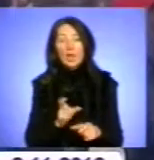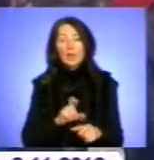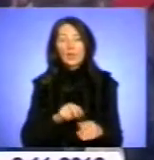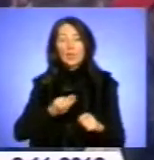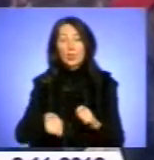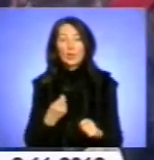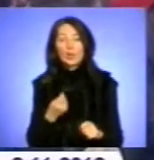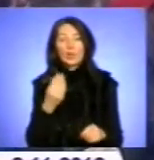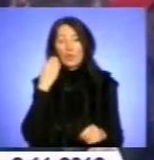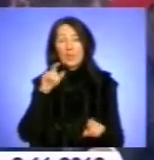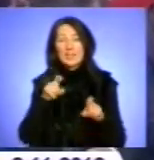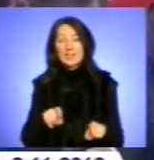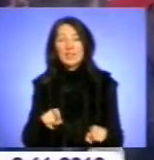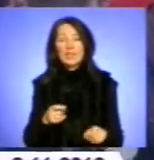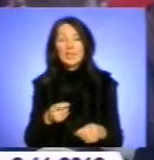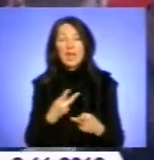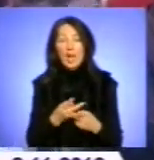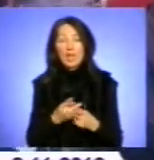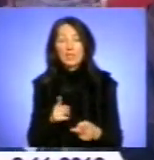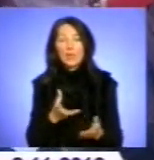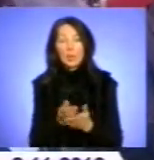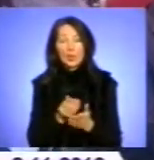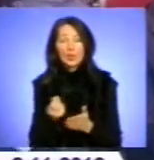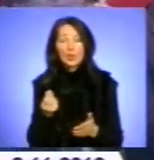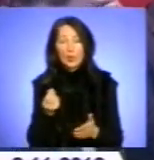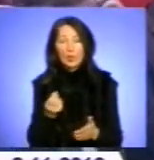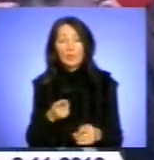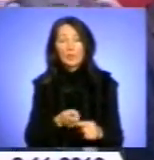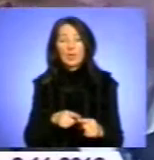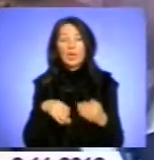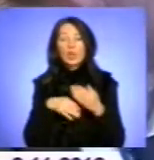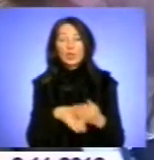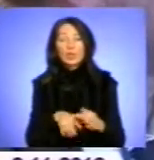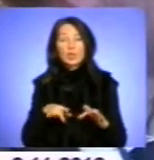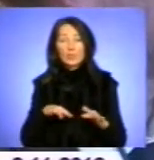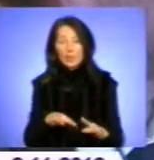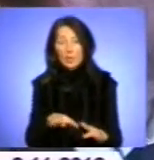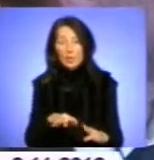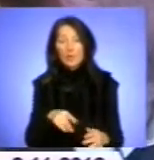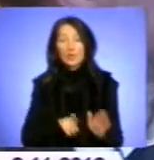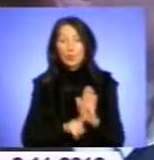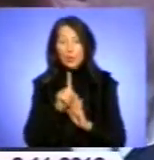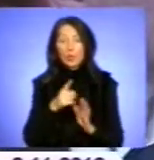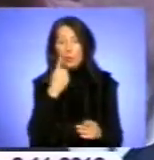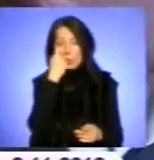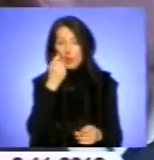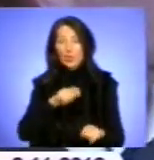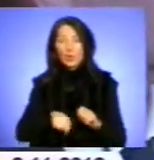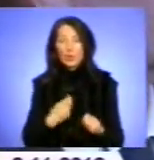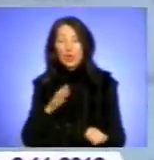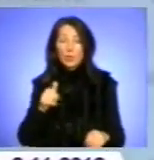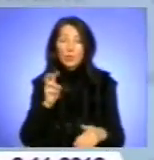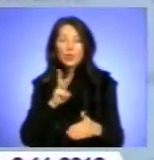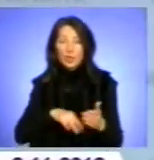гроші. Тож такий спосіб покарання справді дієвий. Спершу організацію попереджають про знайдені порушення, а вже потім штрафують по максимуму.